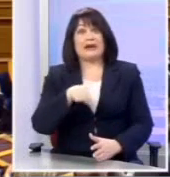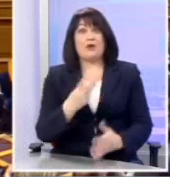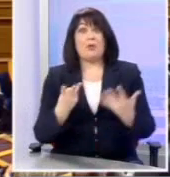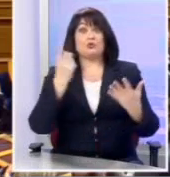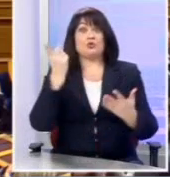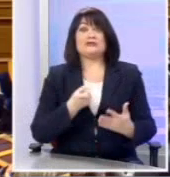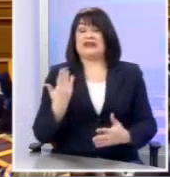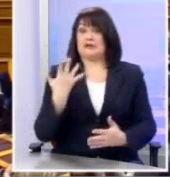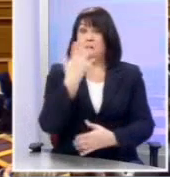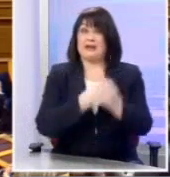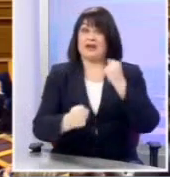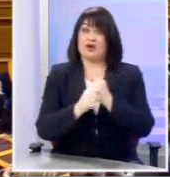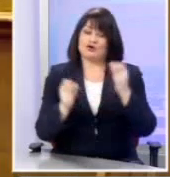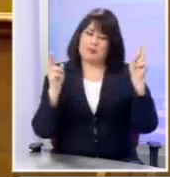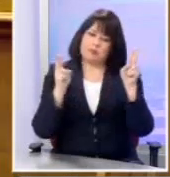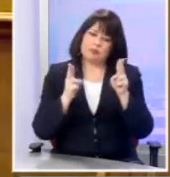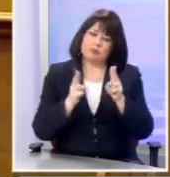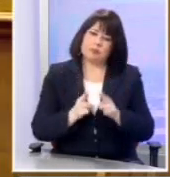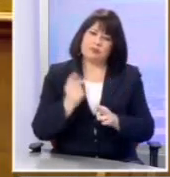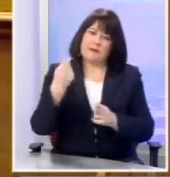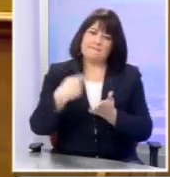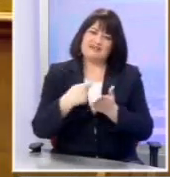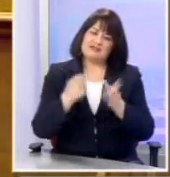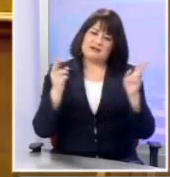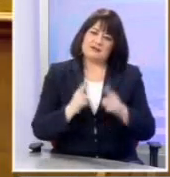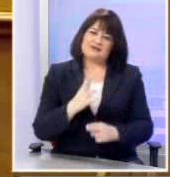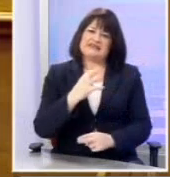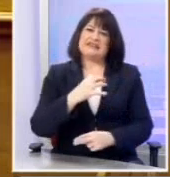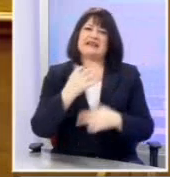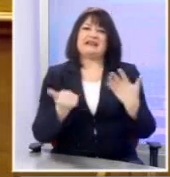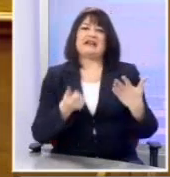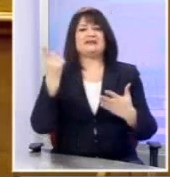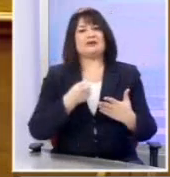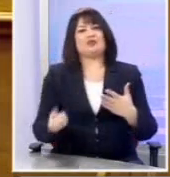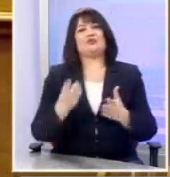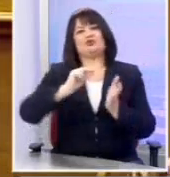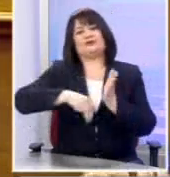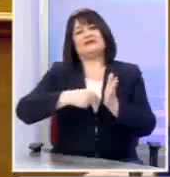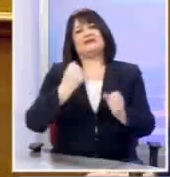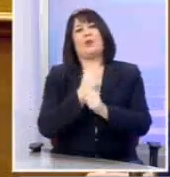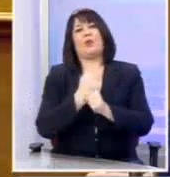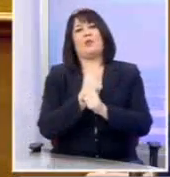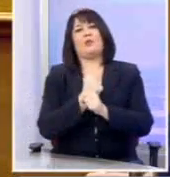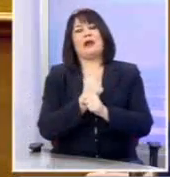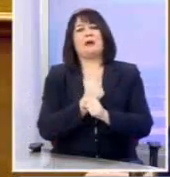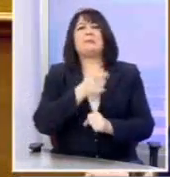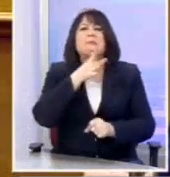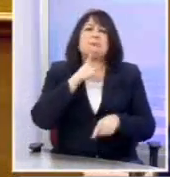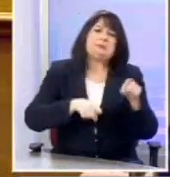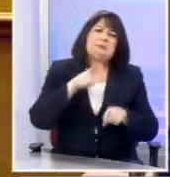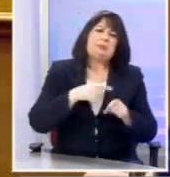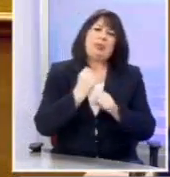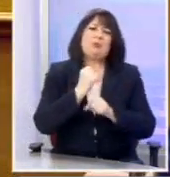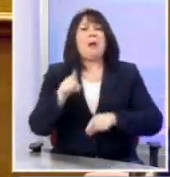21,8% την τελευταία πενταετία, ενώ το 46% των νέων συμβάσεων εργασίας αφορούν μερική εκ περιτροπής